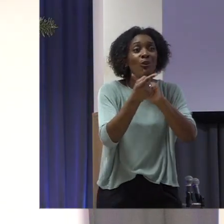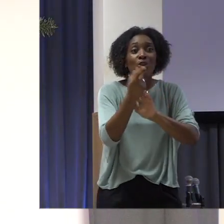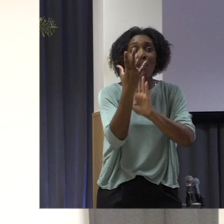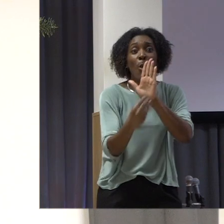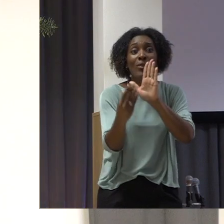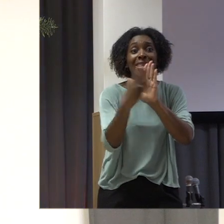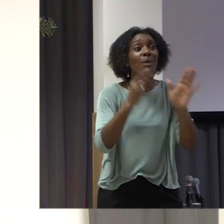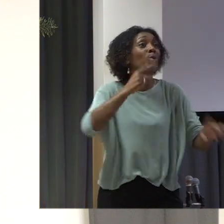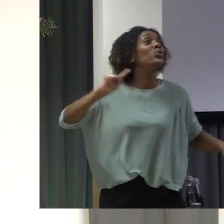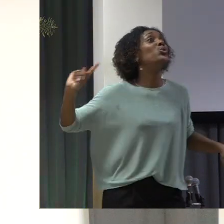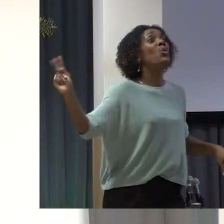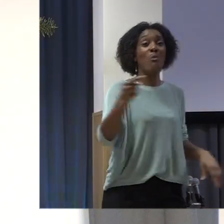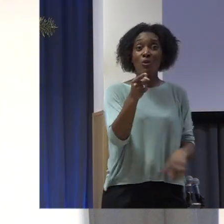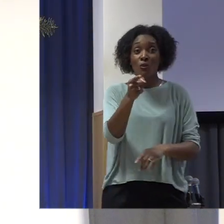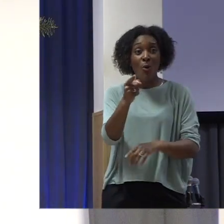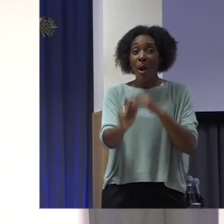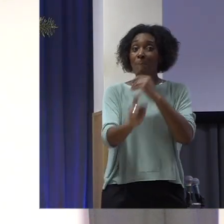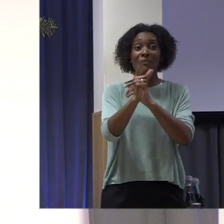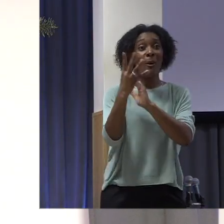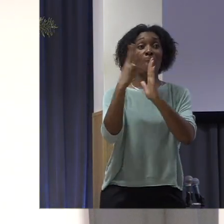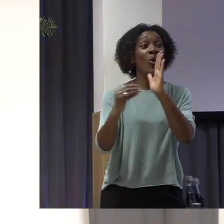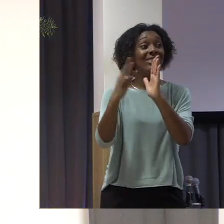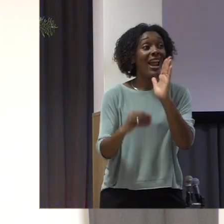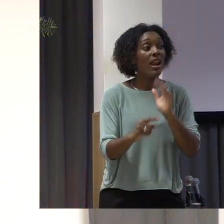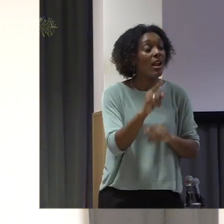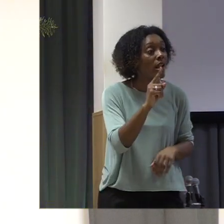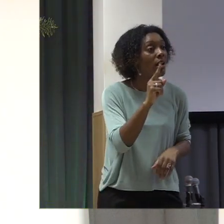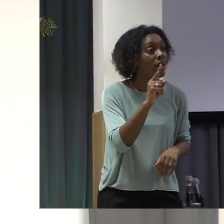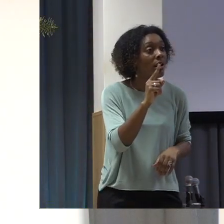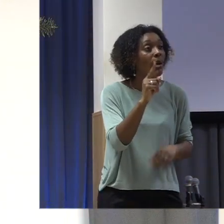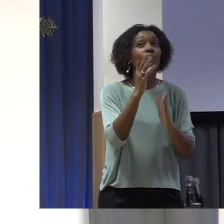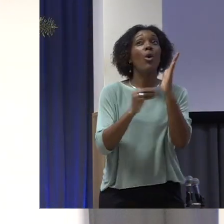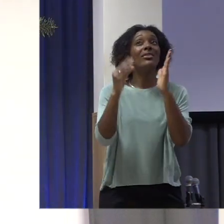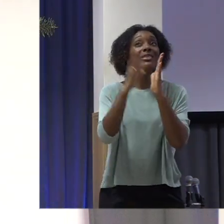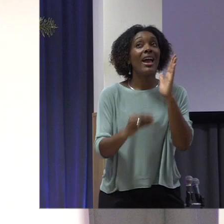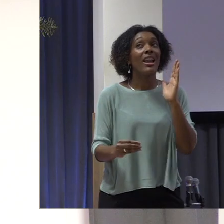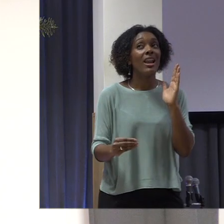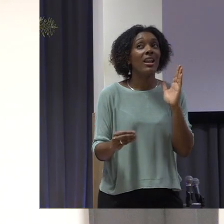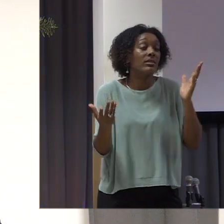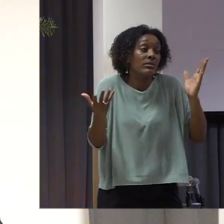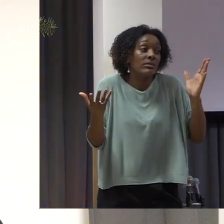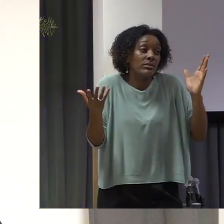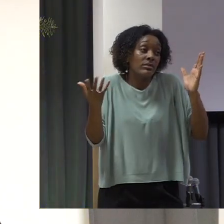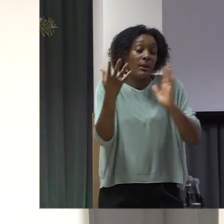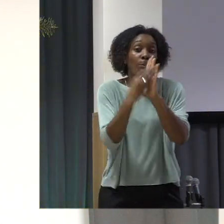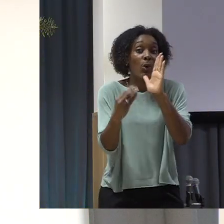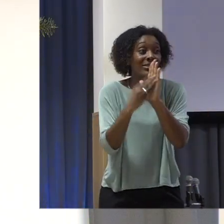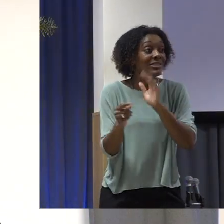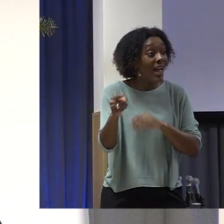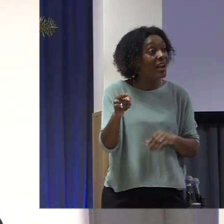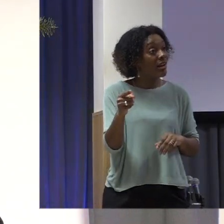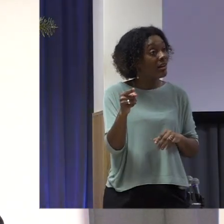Vous vous rendez compte de le poids de ces paroles? L'apôtre Paul,